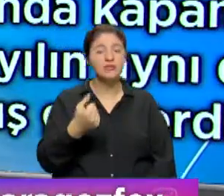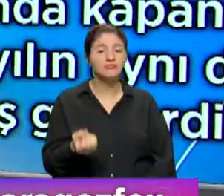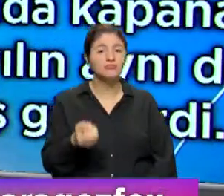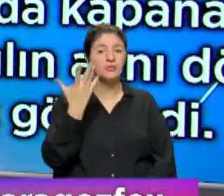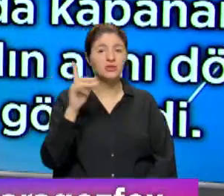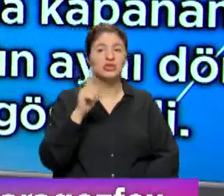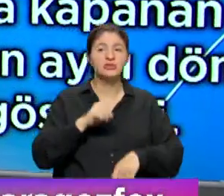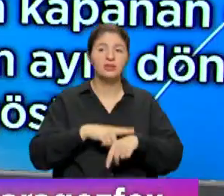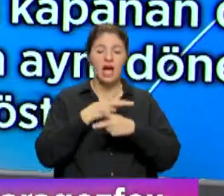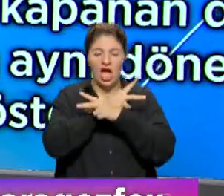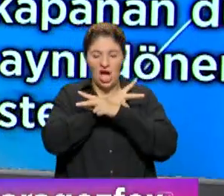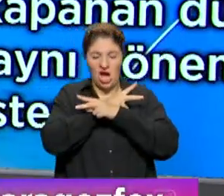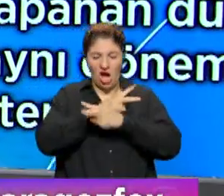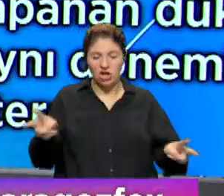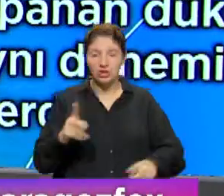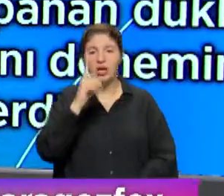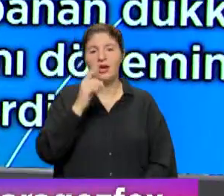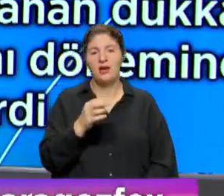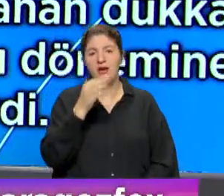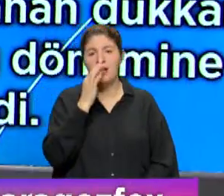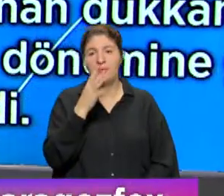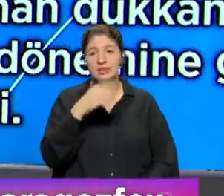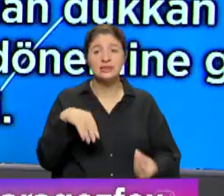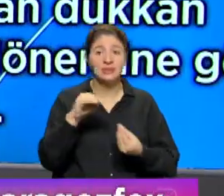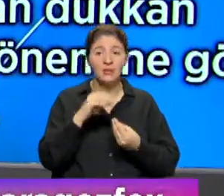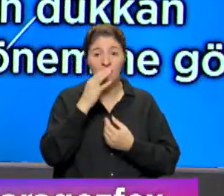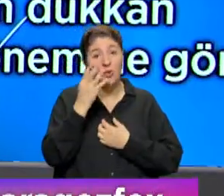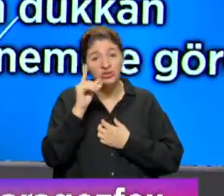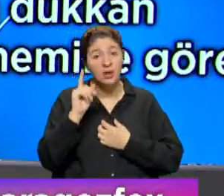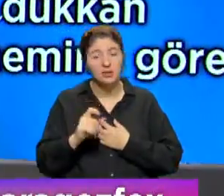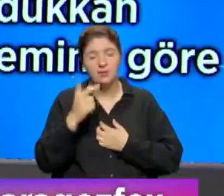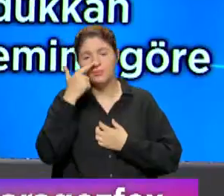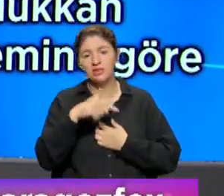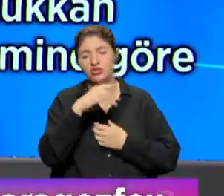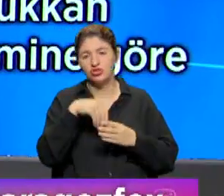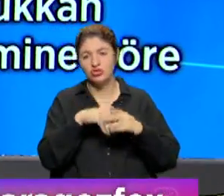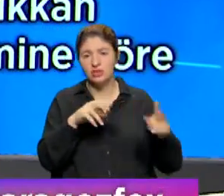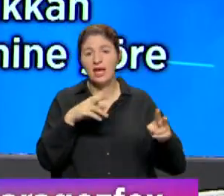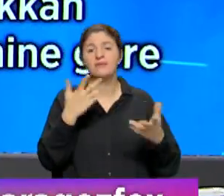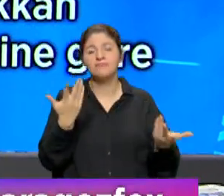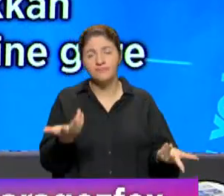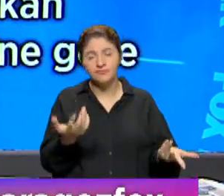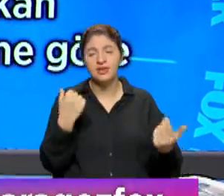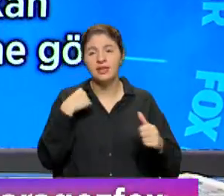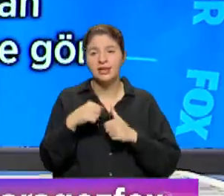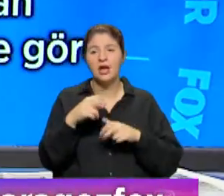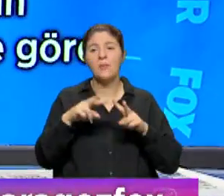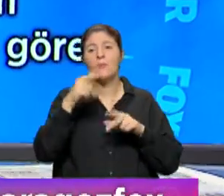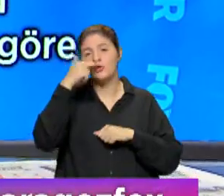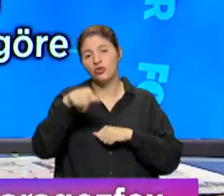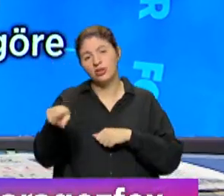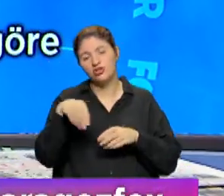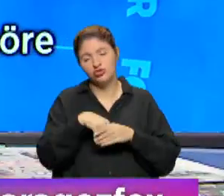sabah Çalar saati açtığımızda ilk haberimiz zam haberi olacak mı benzin içinde yine Eee motorun